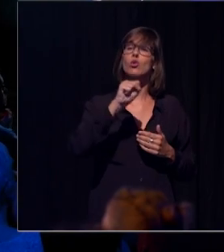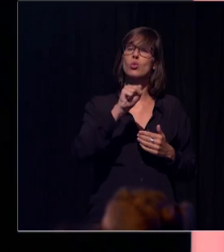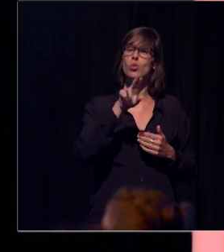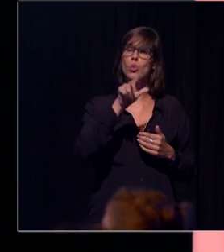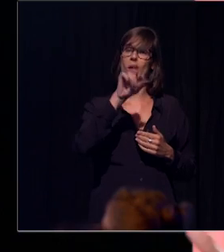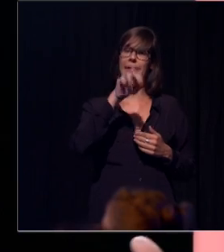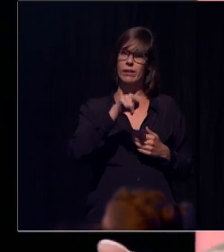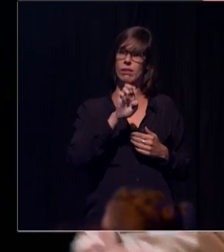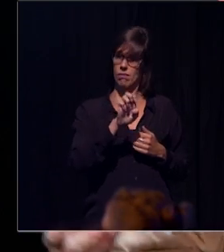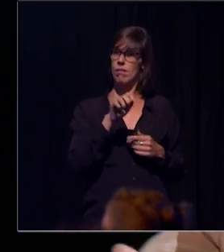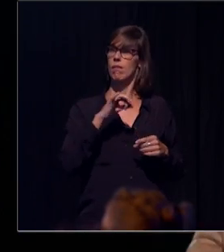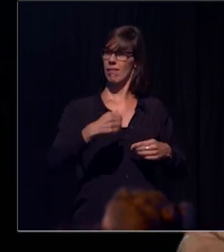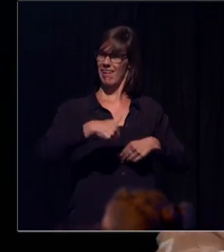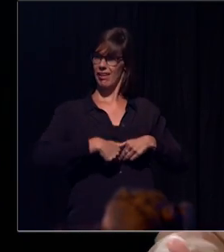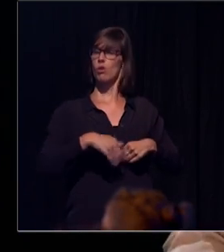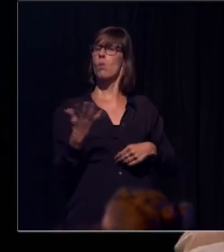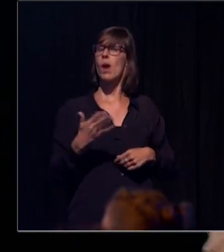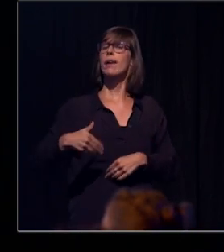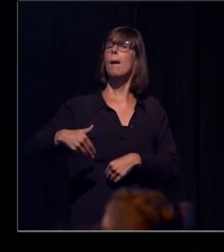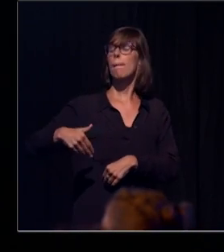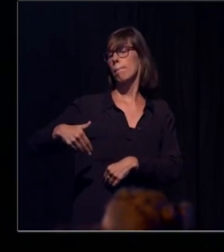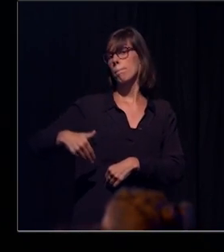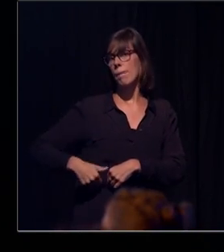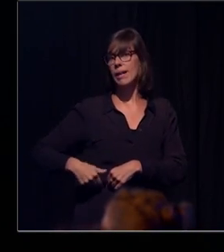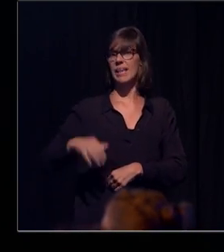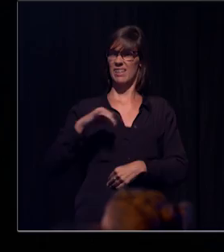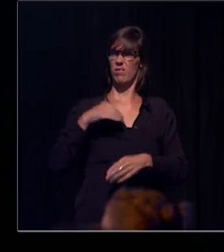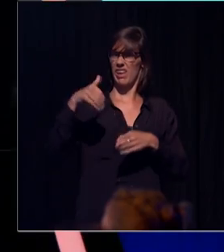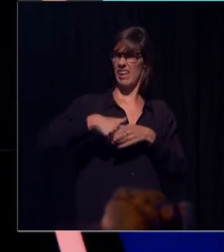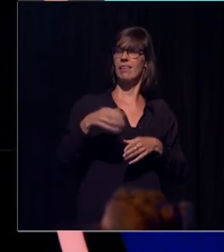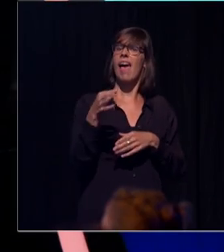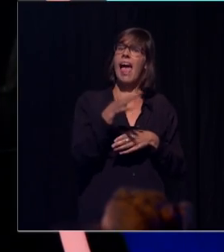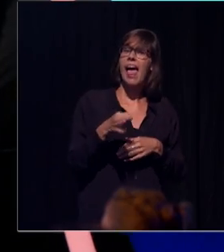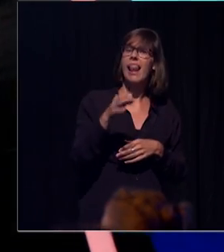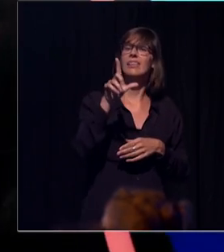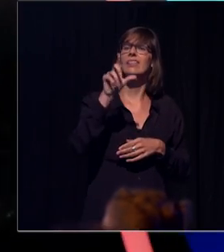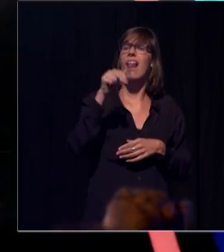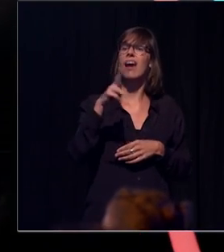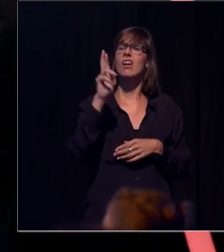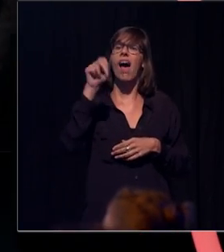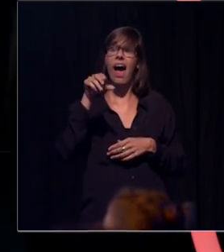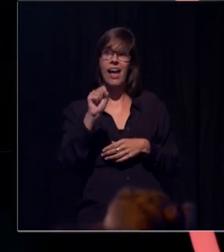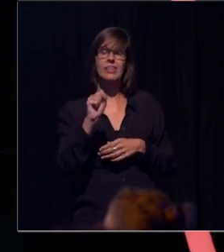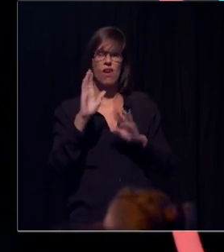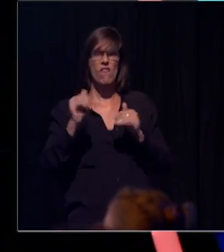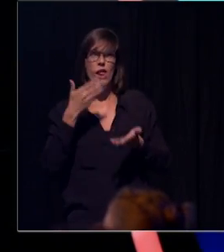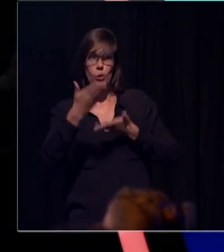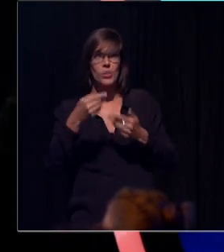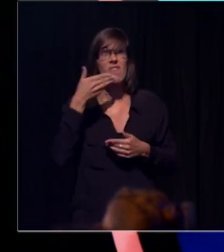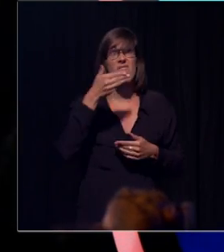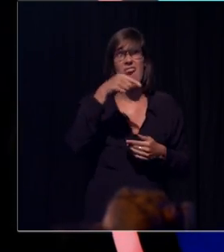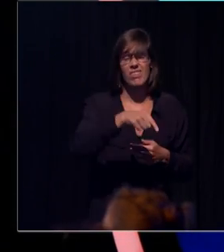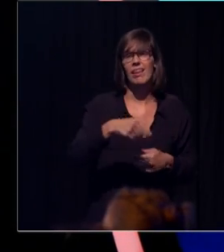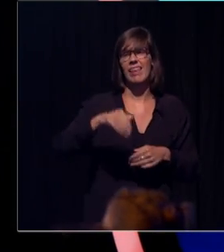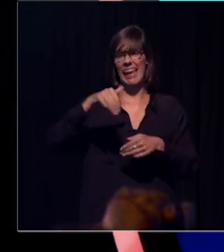aangemaakt in de bijtacellen, in de eilandjes van Langerhans, een zeer populaire quizvraag. Waar liggen de eilandjes van Langerhans?